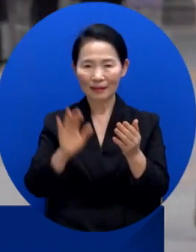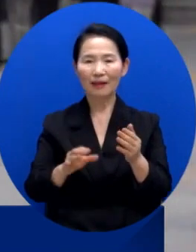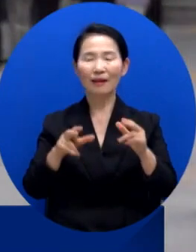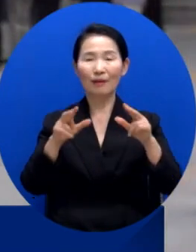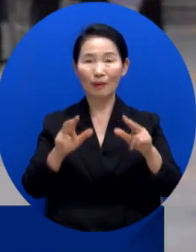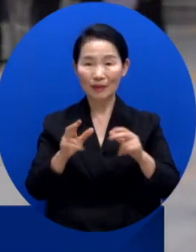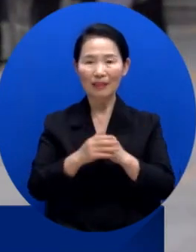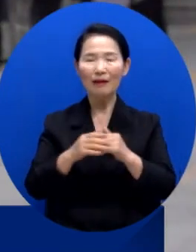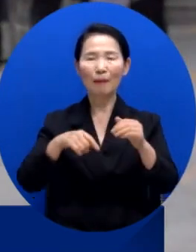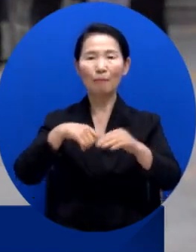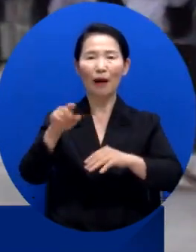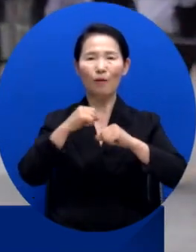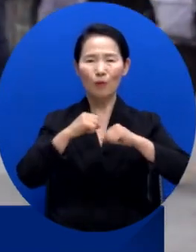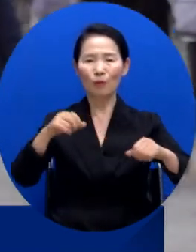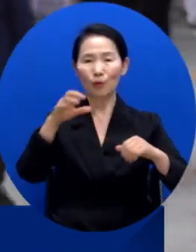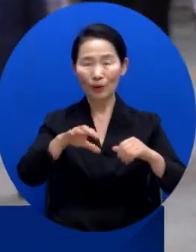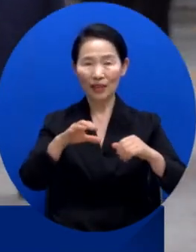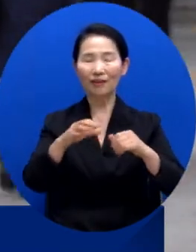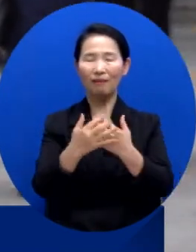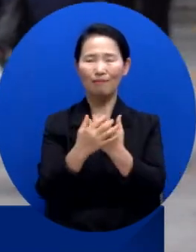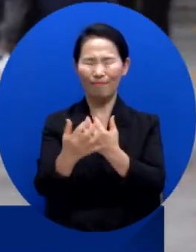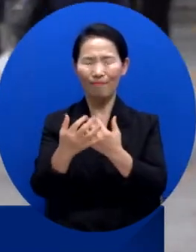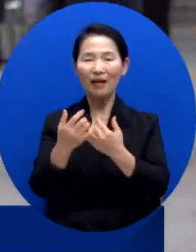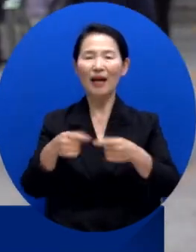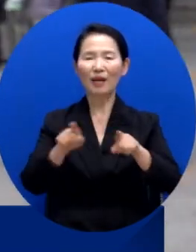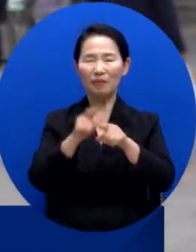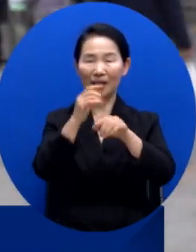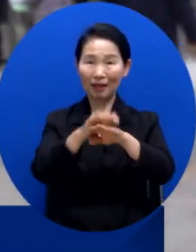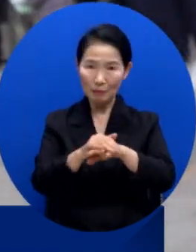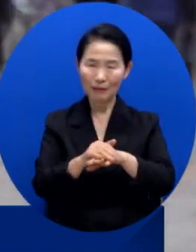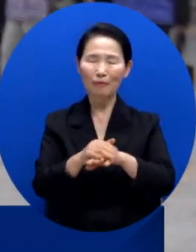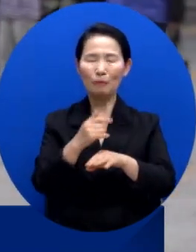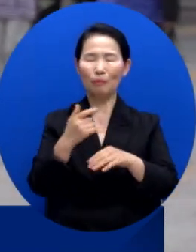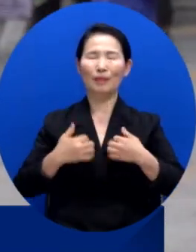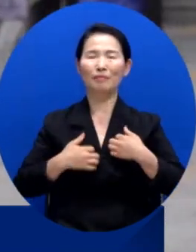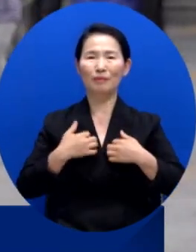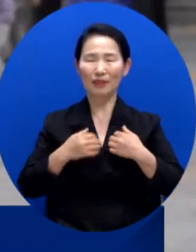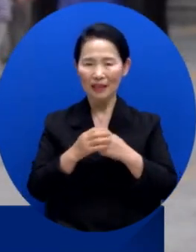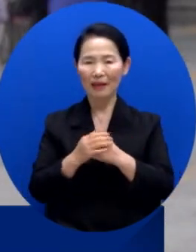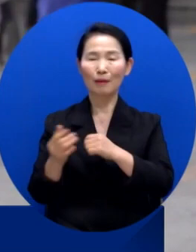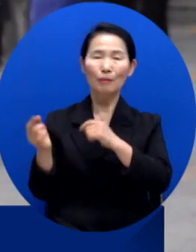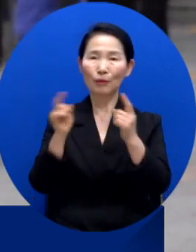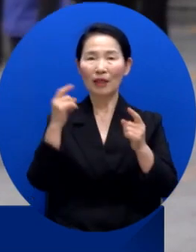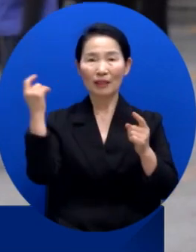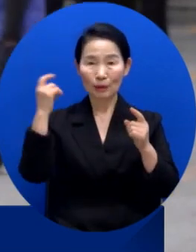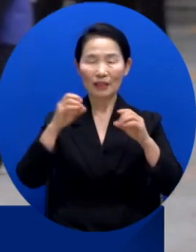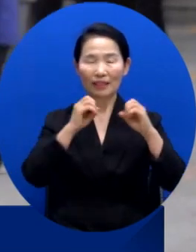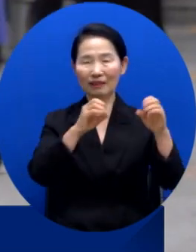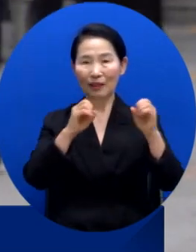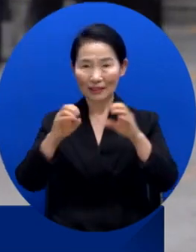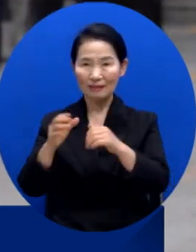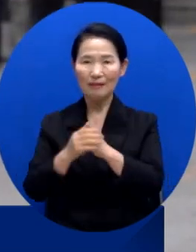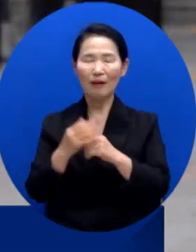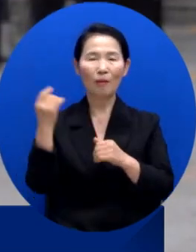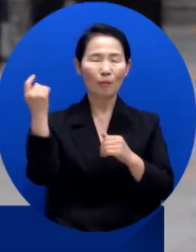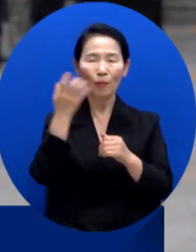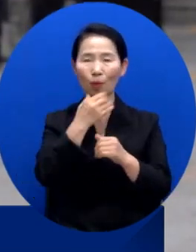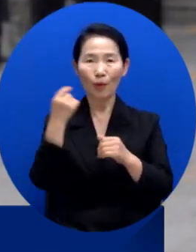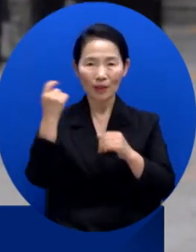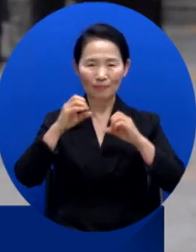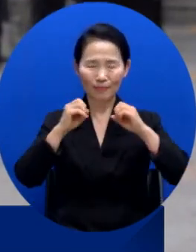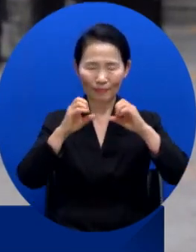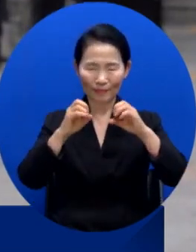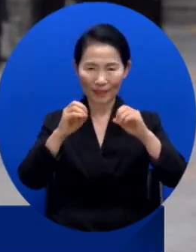방 정해 나와서 함께 할 수 있어서 너무 기쁩니다 부활의 소식을 전해서 보고 마에 밑바탕이 되는